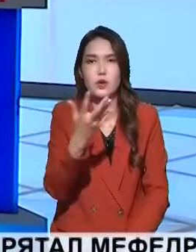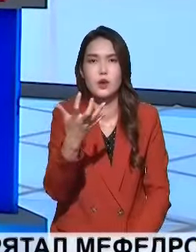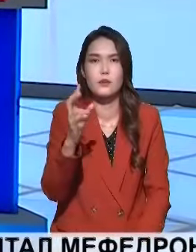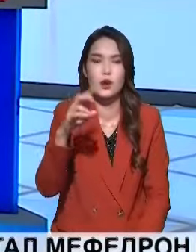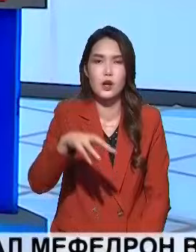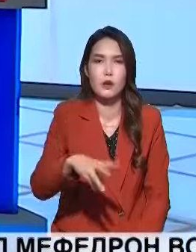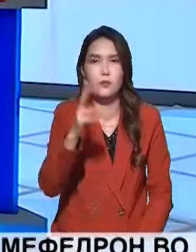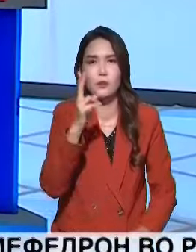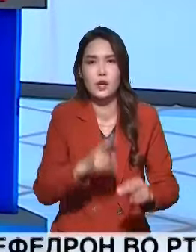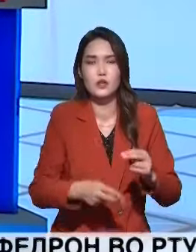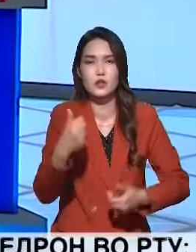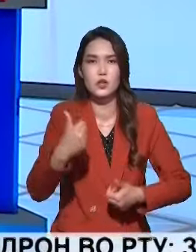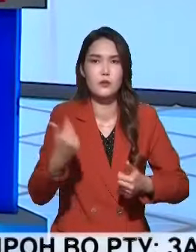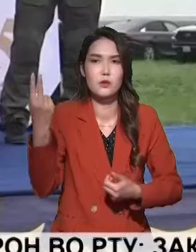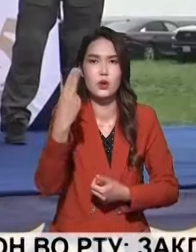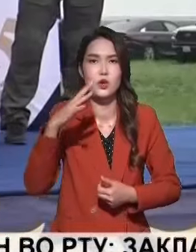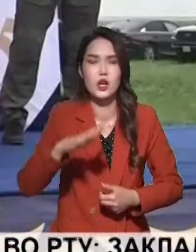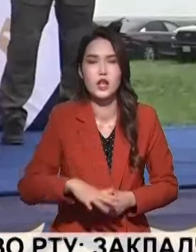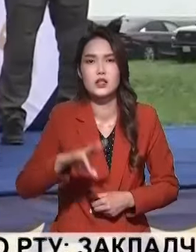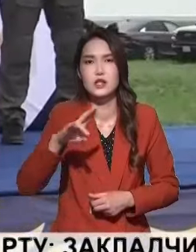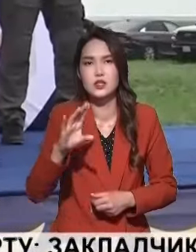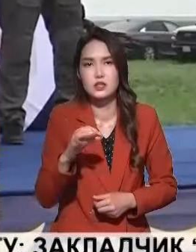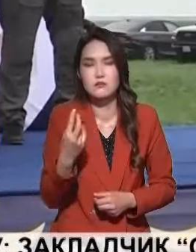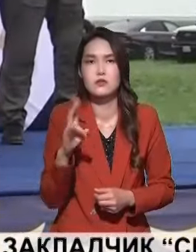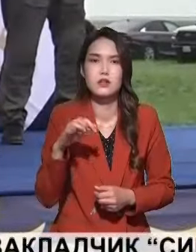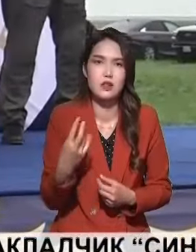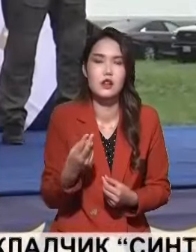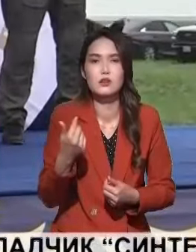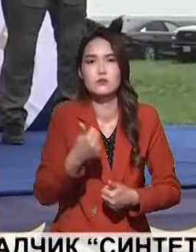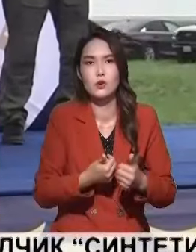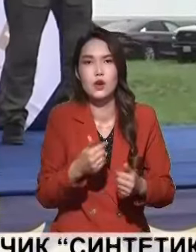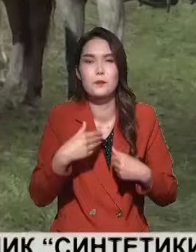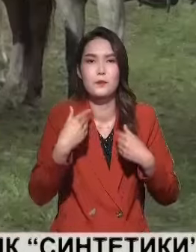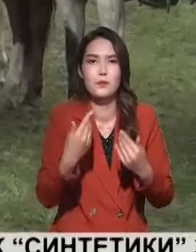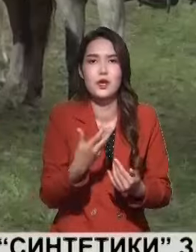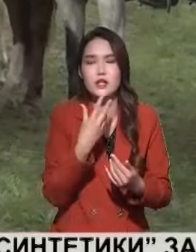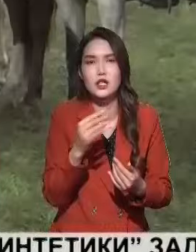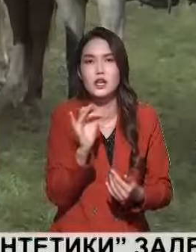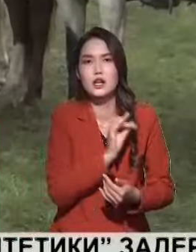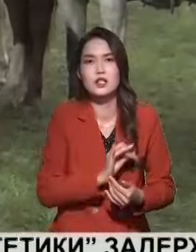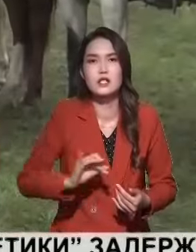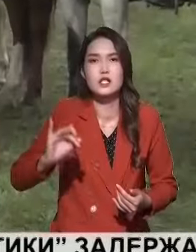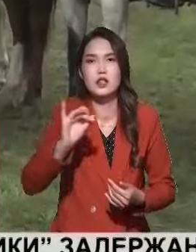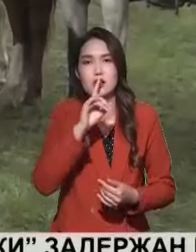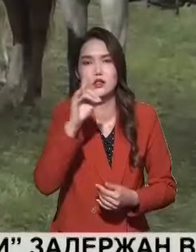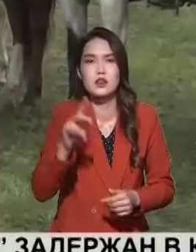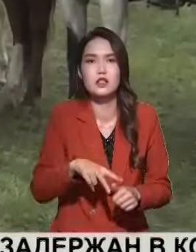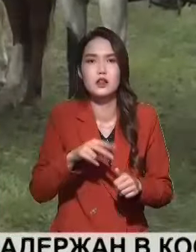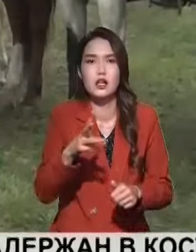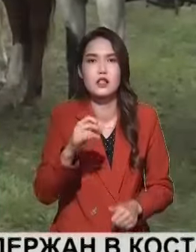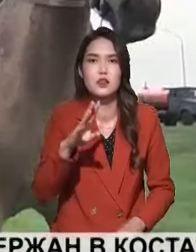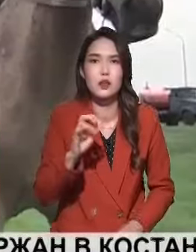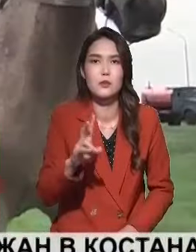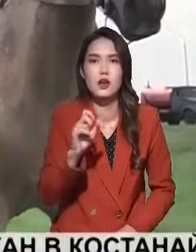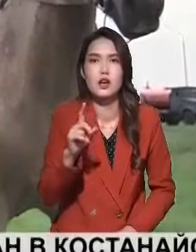километров. Завершится гонка в Астане. На традиционном соревновании кочевников представлены элитные и легендарные породы скакунов. Найман,